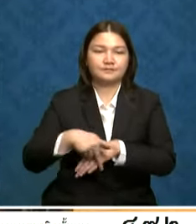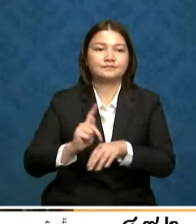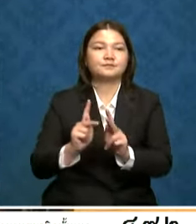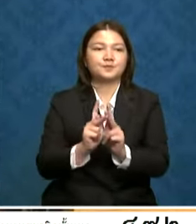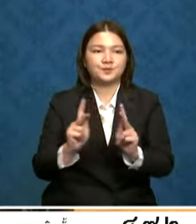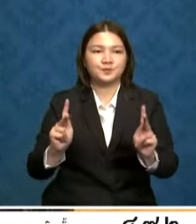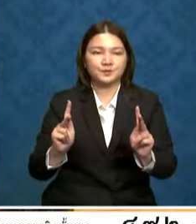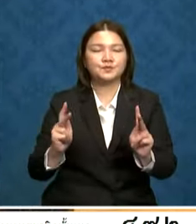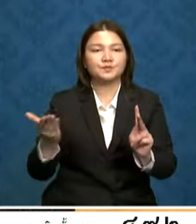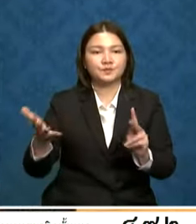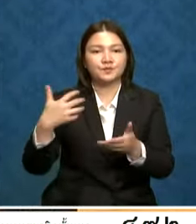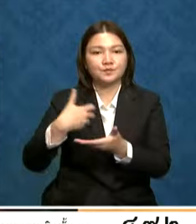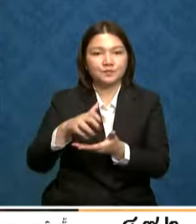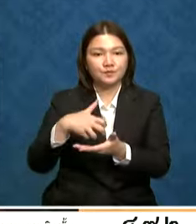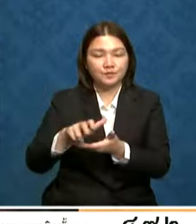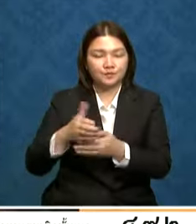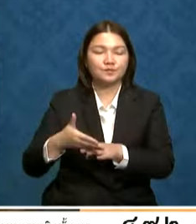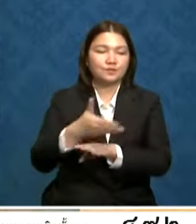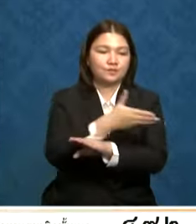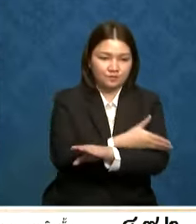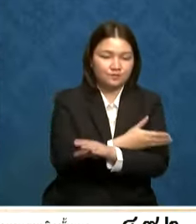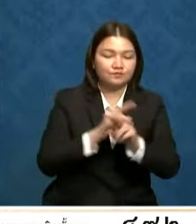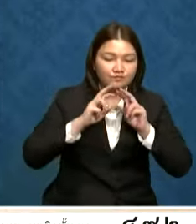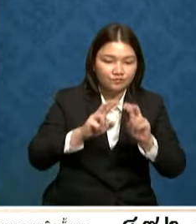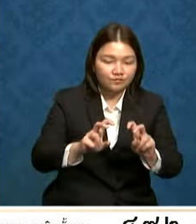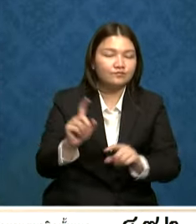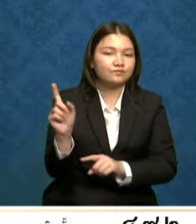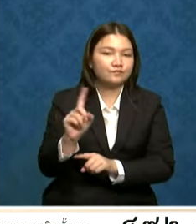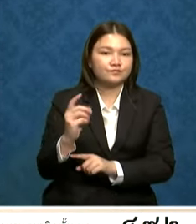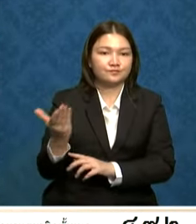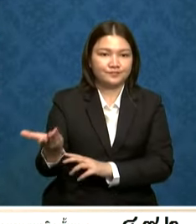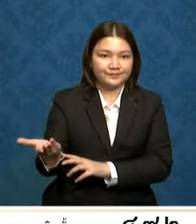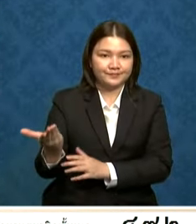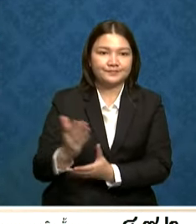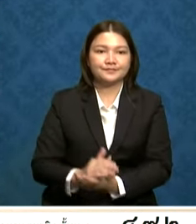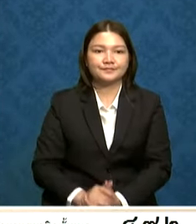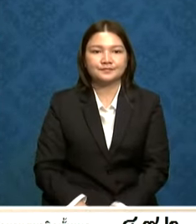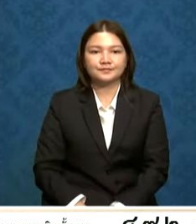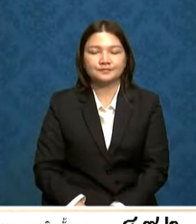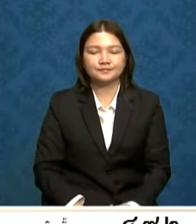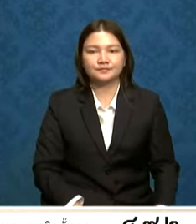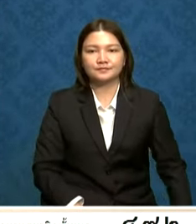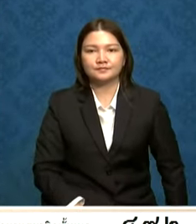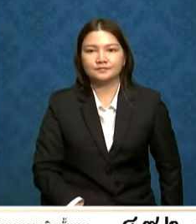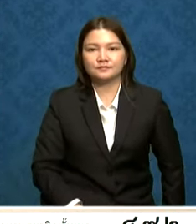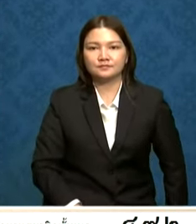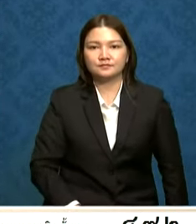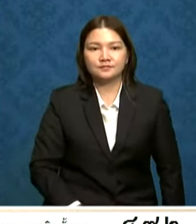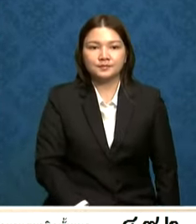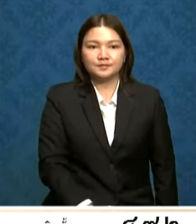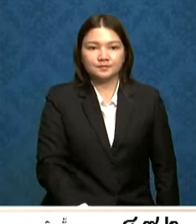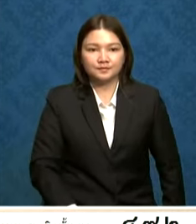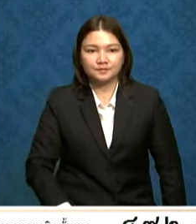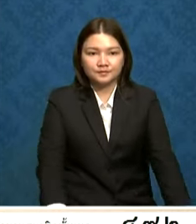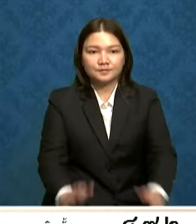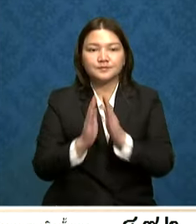ได้แถลงผลศึกษาต่อที่ประชุมครับเชิญครับกราบเรียนท่านประธาน